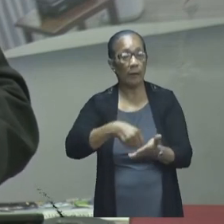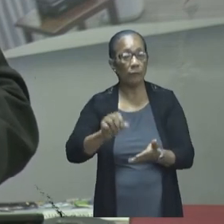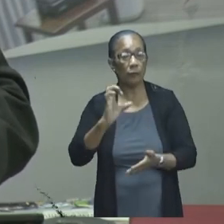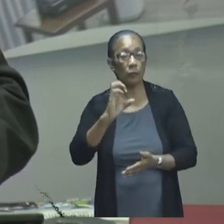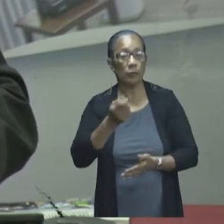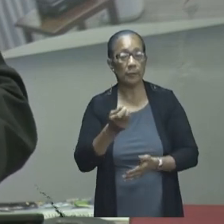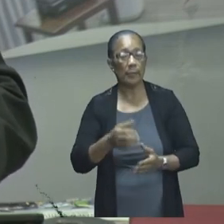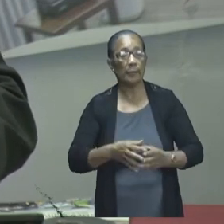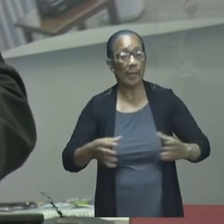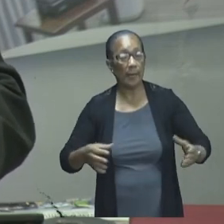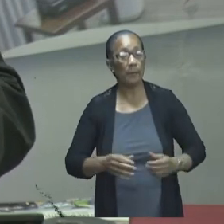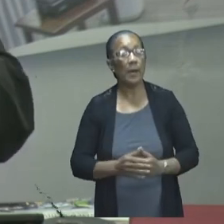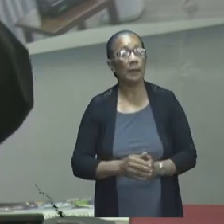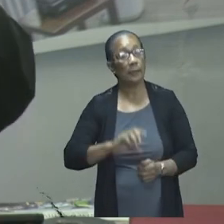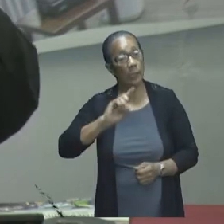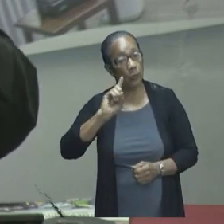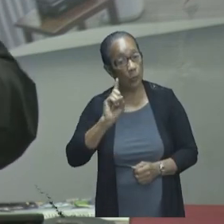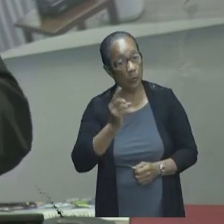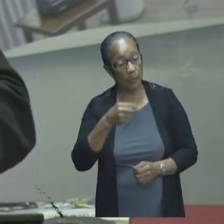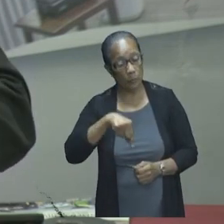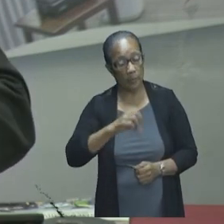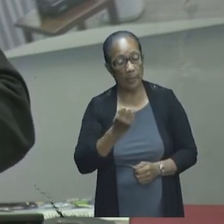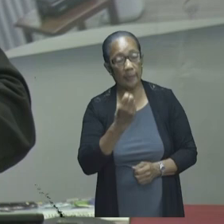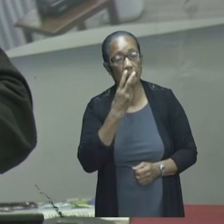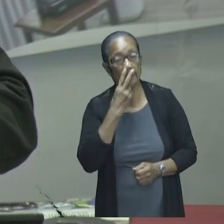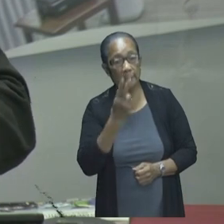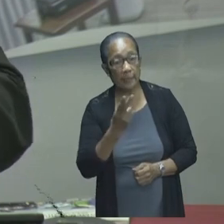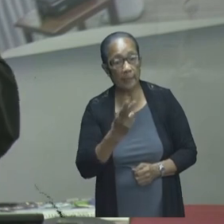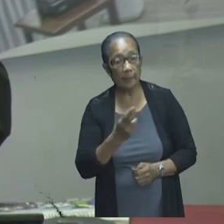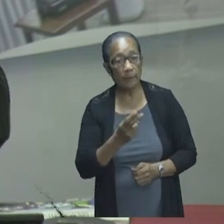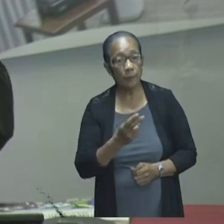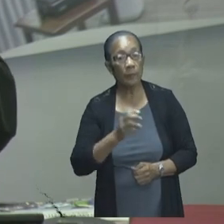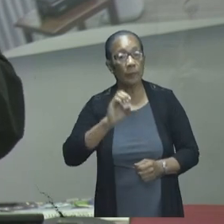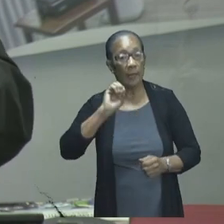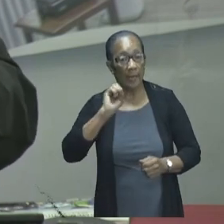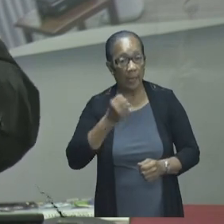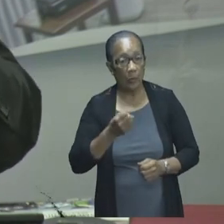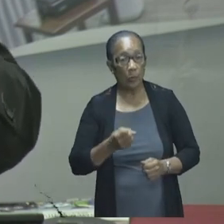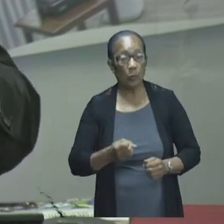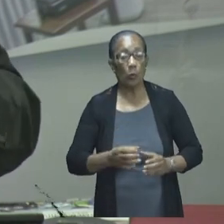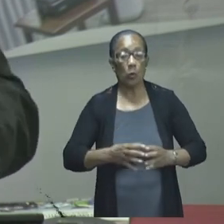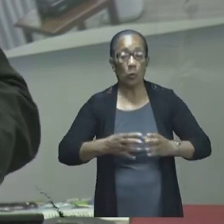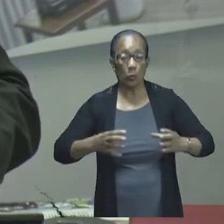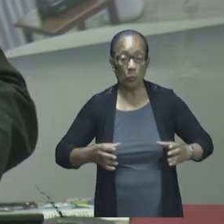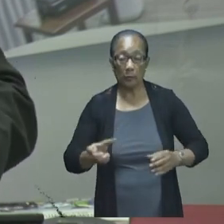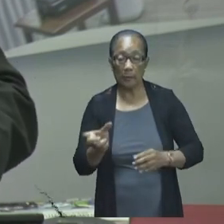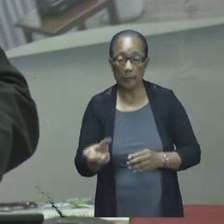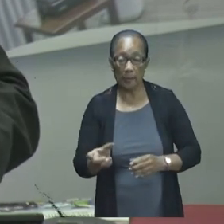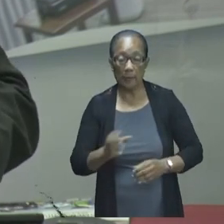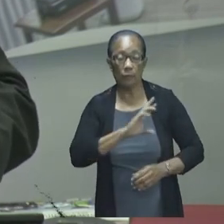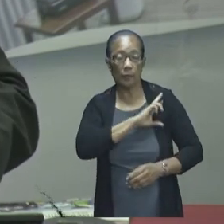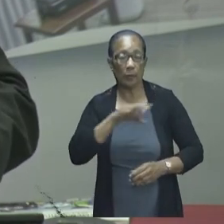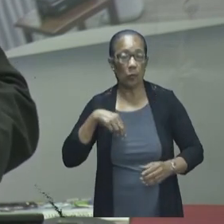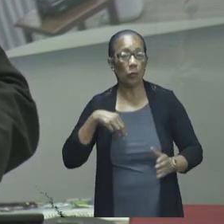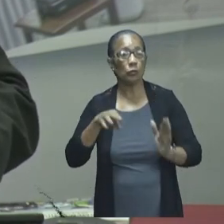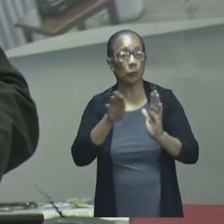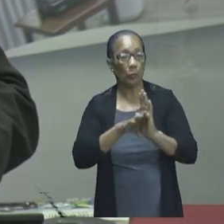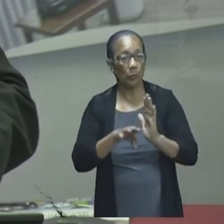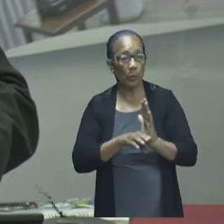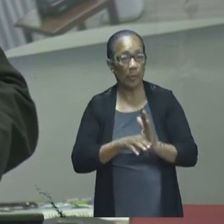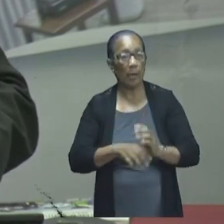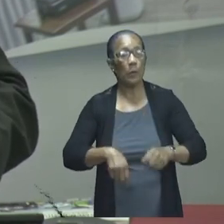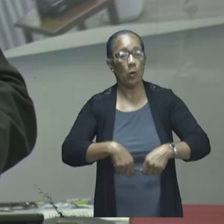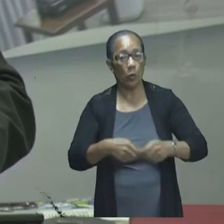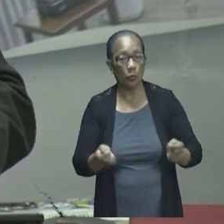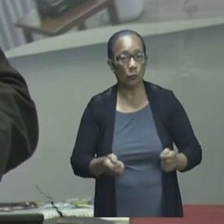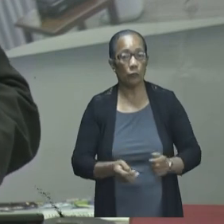dus nogmaals zo moet je zien waardoor in staat zijn grote delen van ons programma nu zelf uit te voeren en